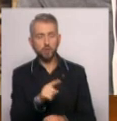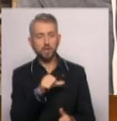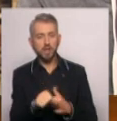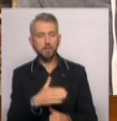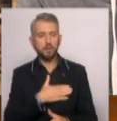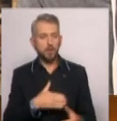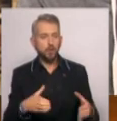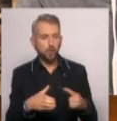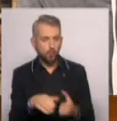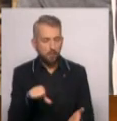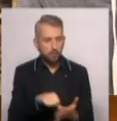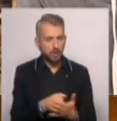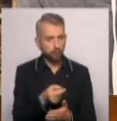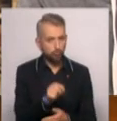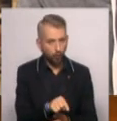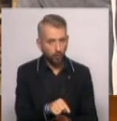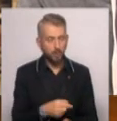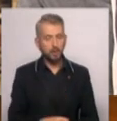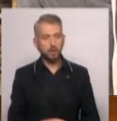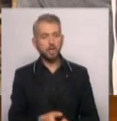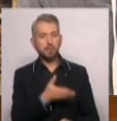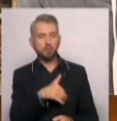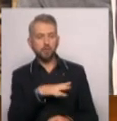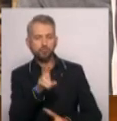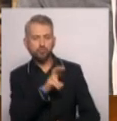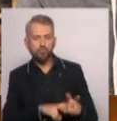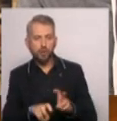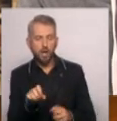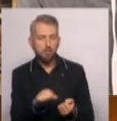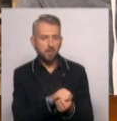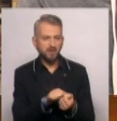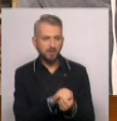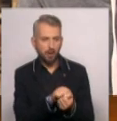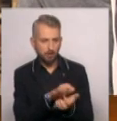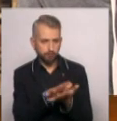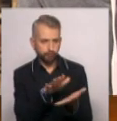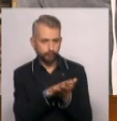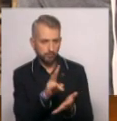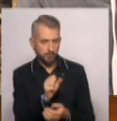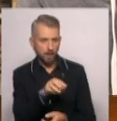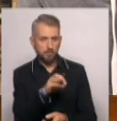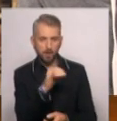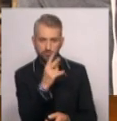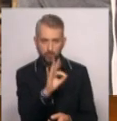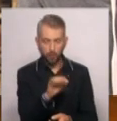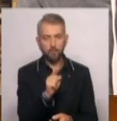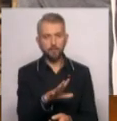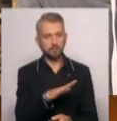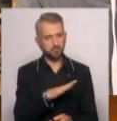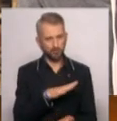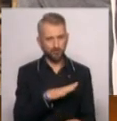група причетна до цього, тому що ми шукали всі ці матеріали на Марченка, тому що він тут свою роль у нас зіграв на